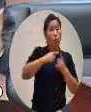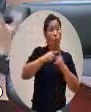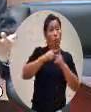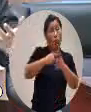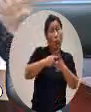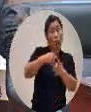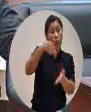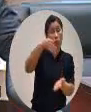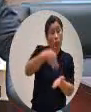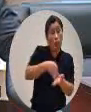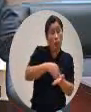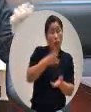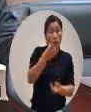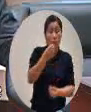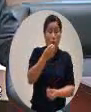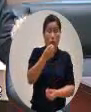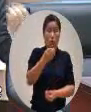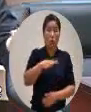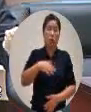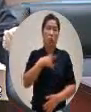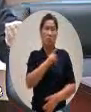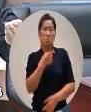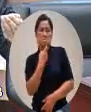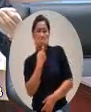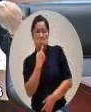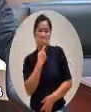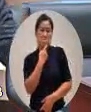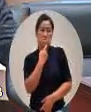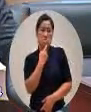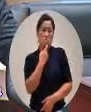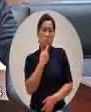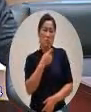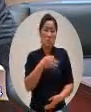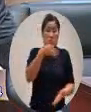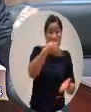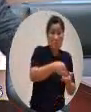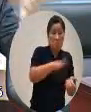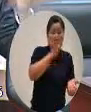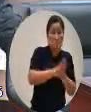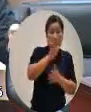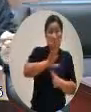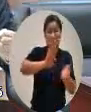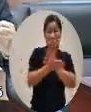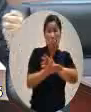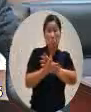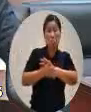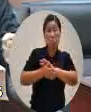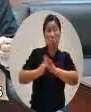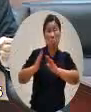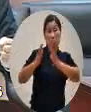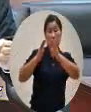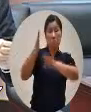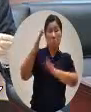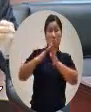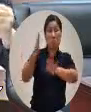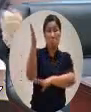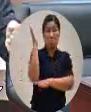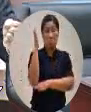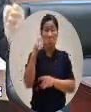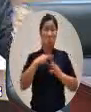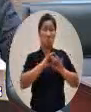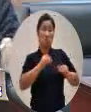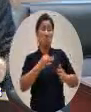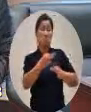或者是登記就像剛剛講的大家懷疑就登記然後呢國民政府就把他說這個是早就買賣給